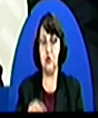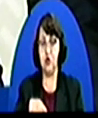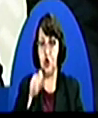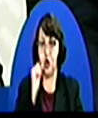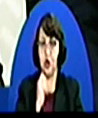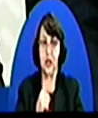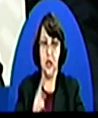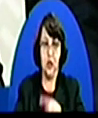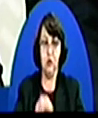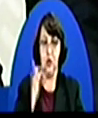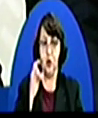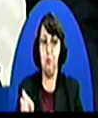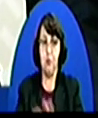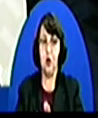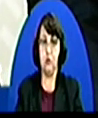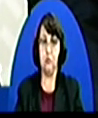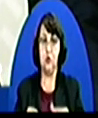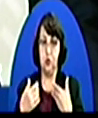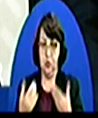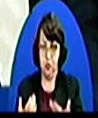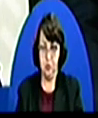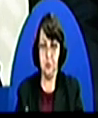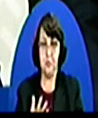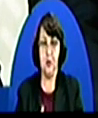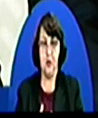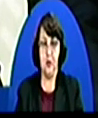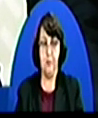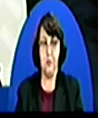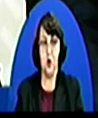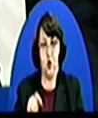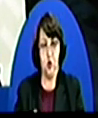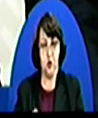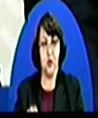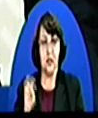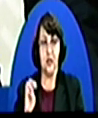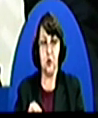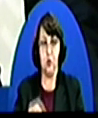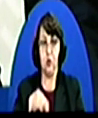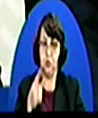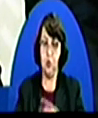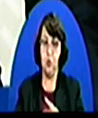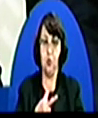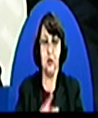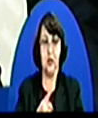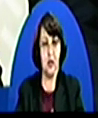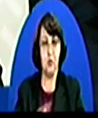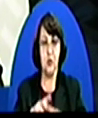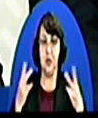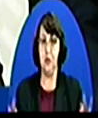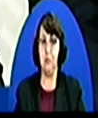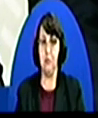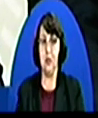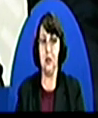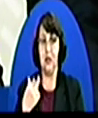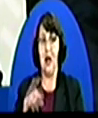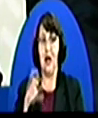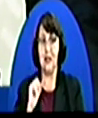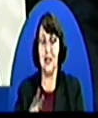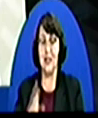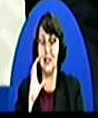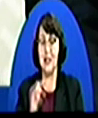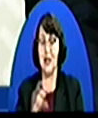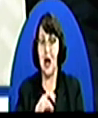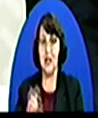байгаа. Зөвхөн одоогийн тэтгэврийн тухай хуульд заасан нийгмийн даатгалын сангаас тэтгэвэр